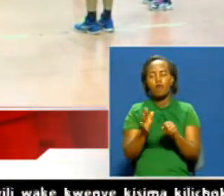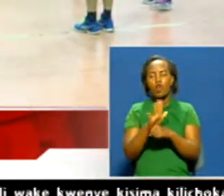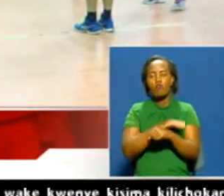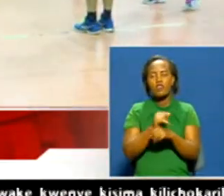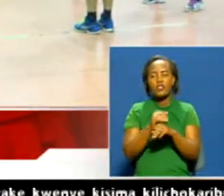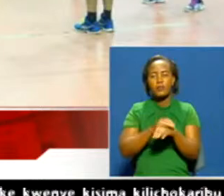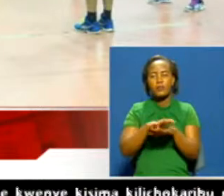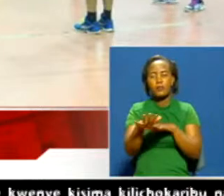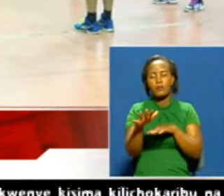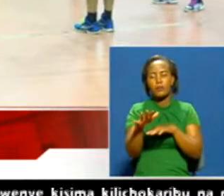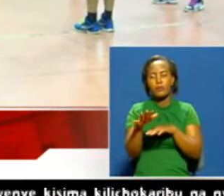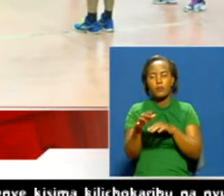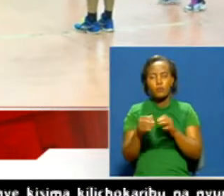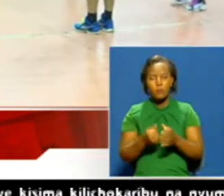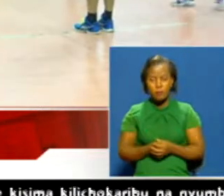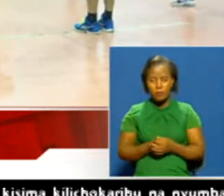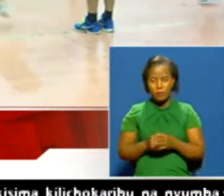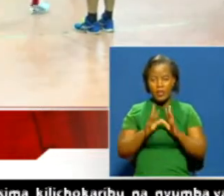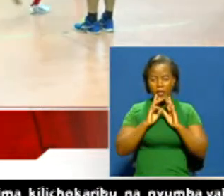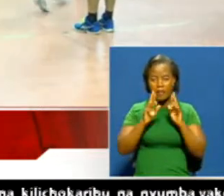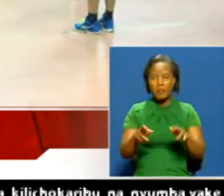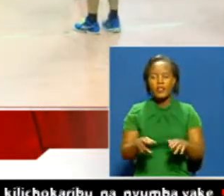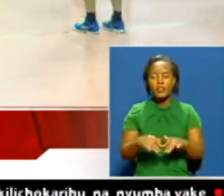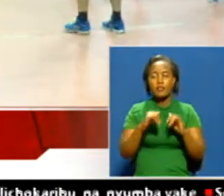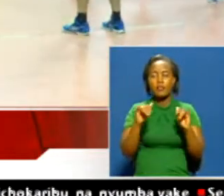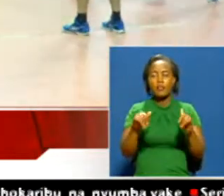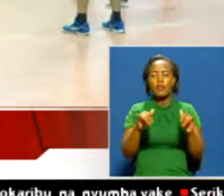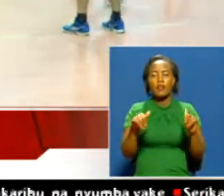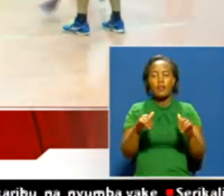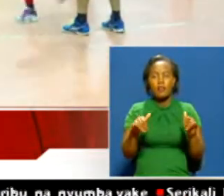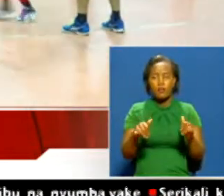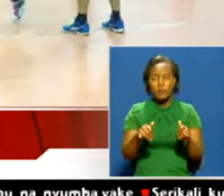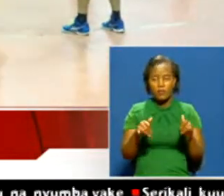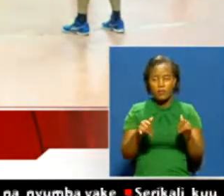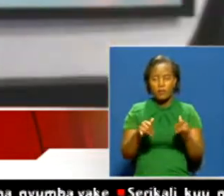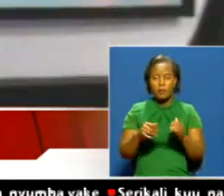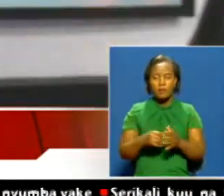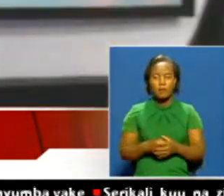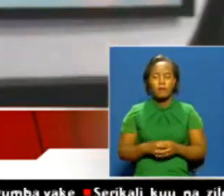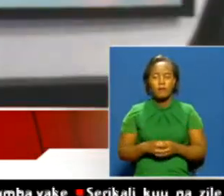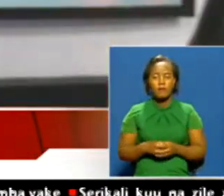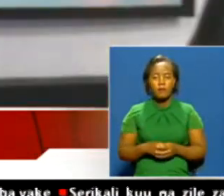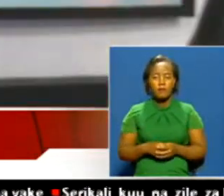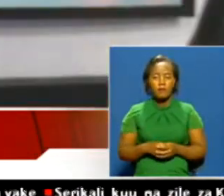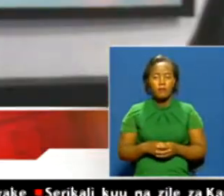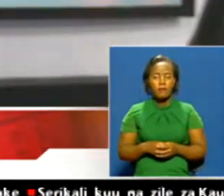corona. Nikiripotia Darubini Michezo, jina langu ni Daniel Wahome.